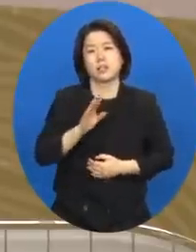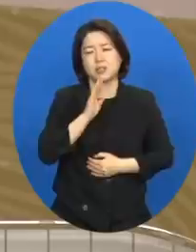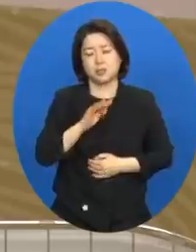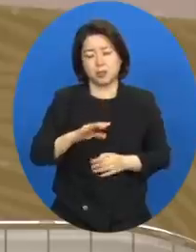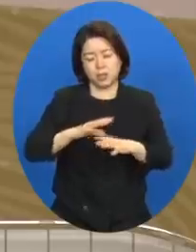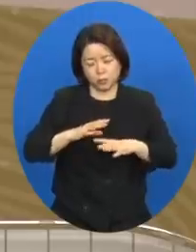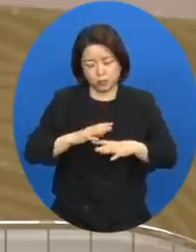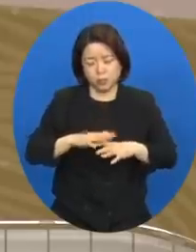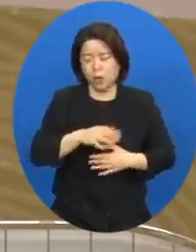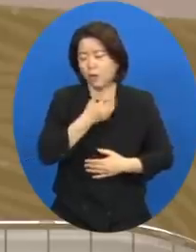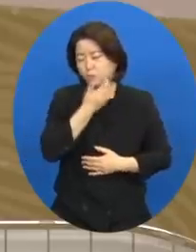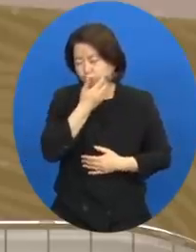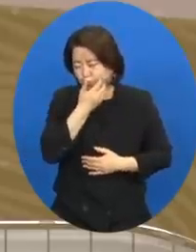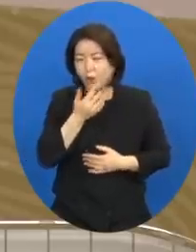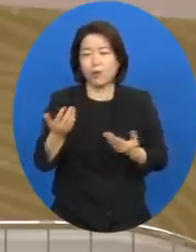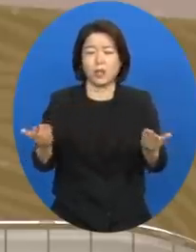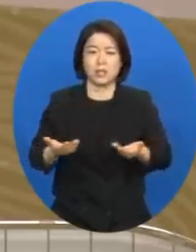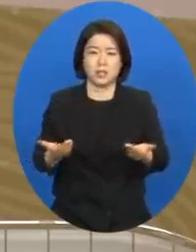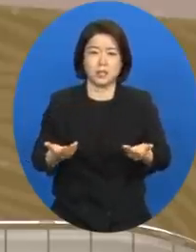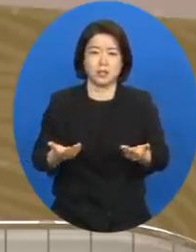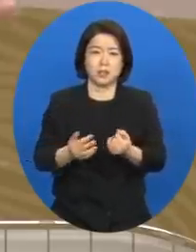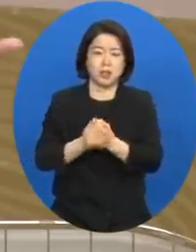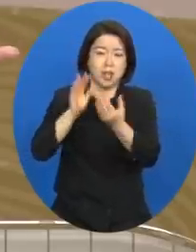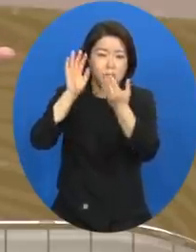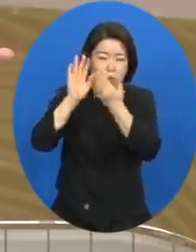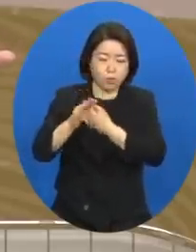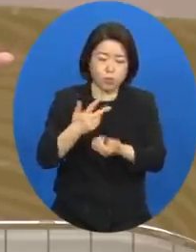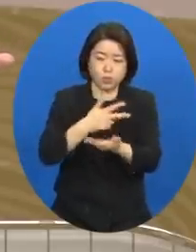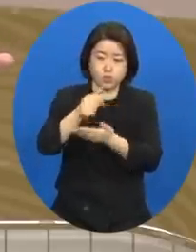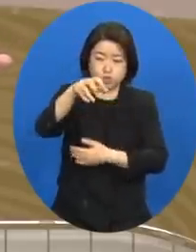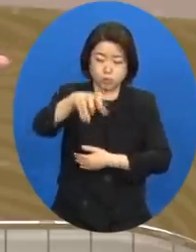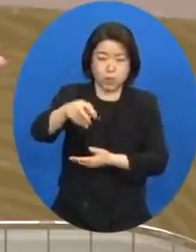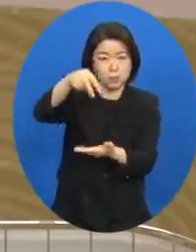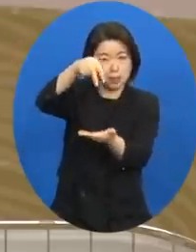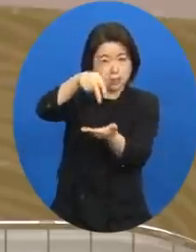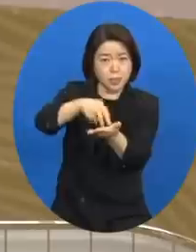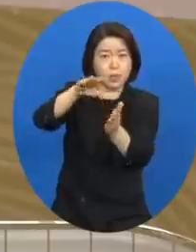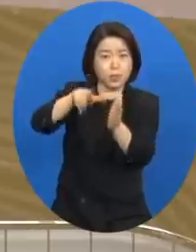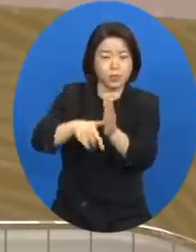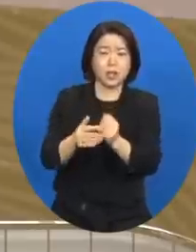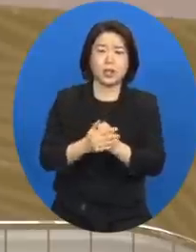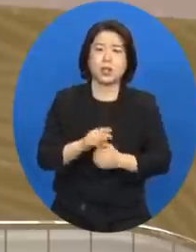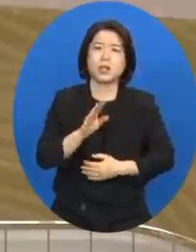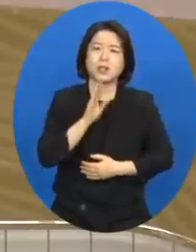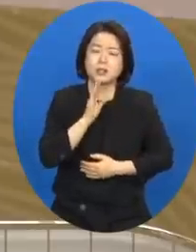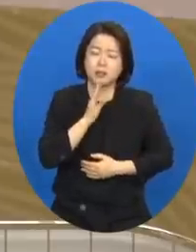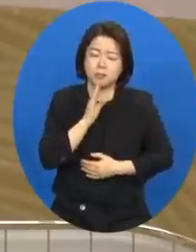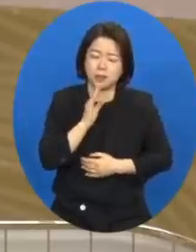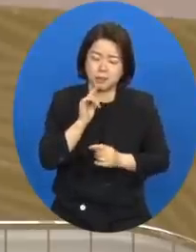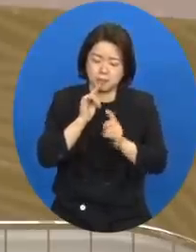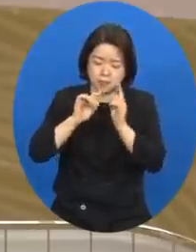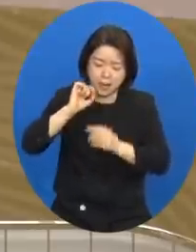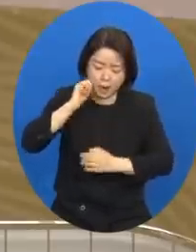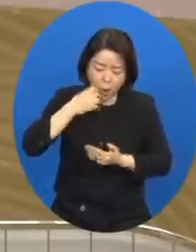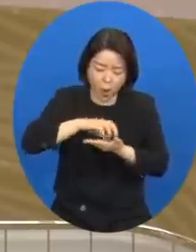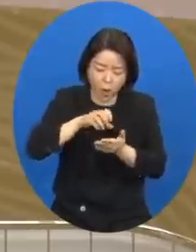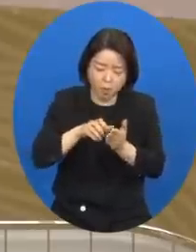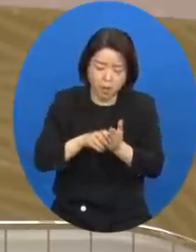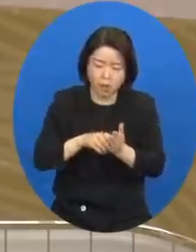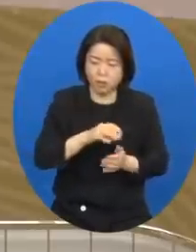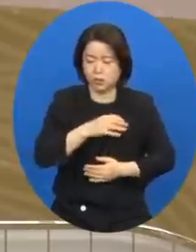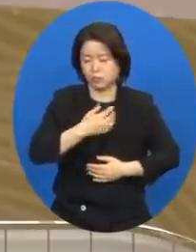두렵기도 하고 부끄러운 일이에요. 나중에 주님 앞에 설 때 정말 말할 수 없이 부끄럽고 두려운 일입니다.